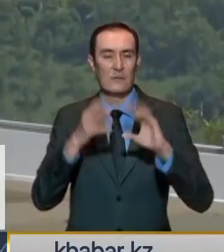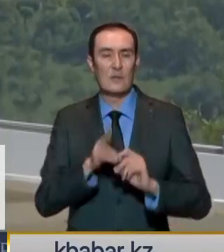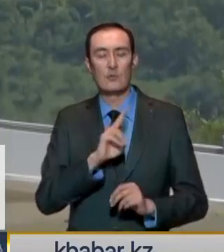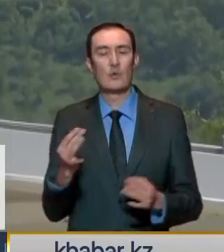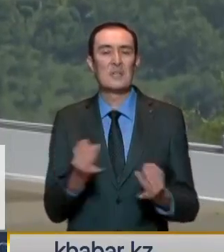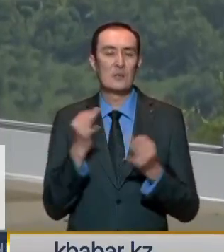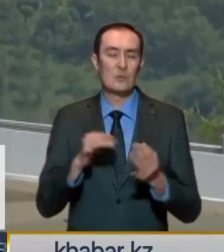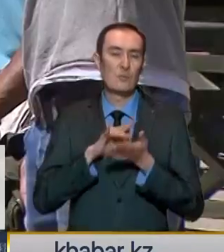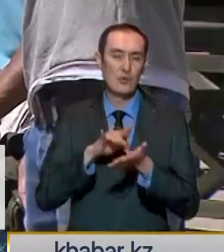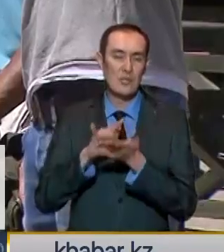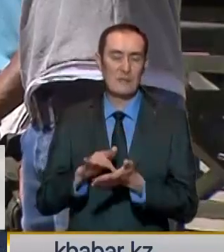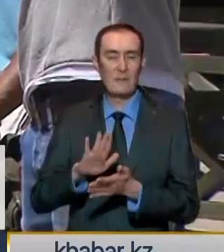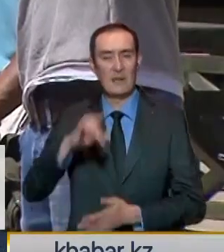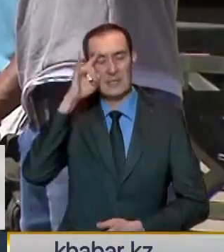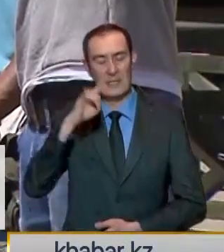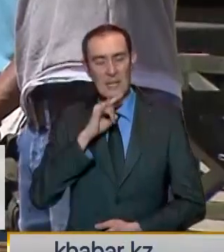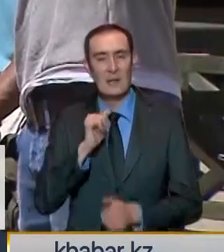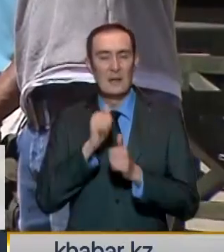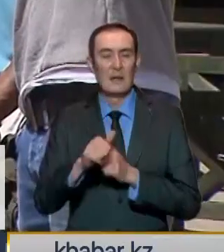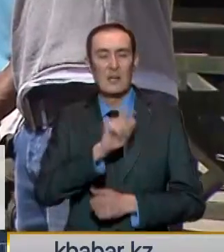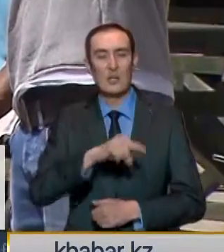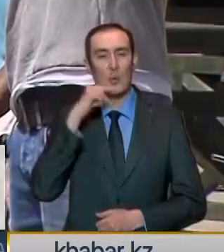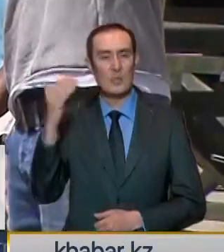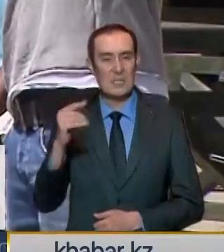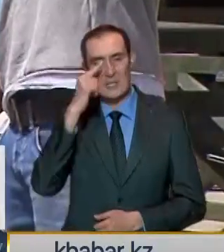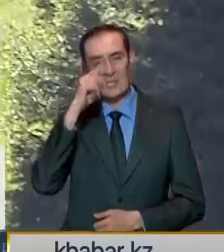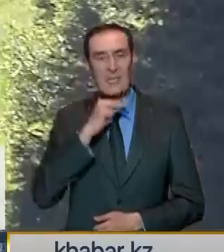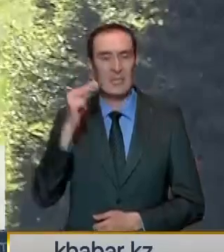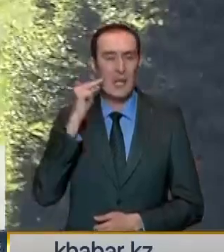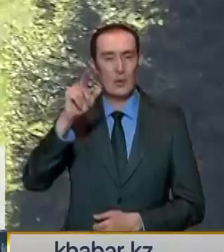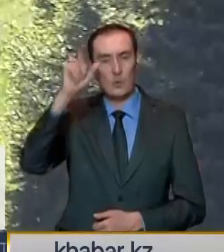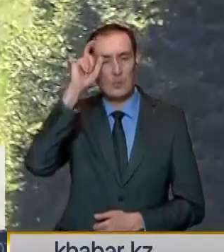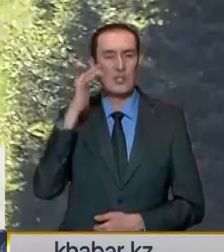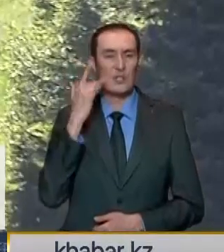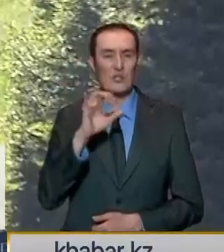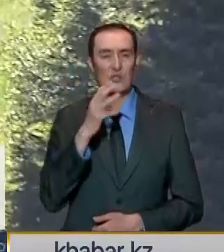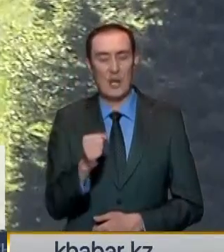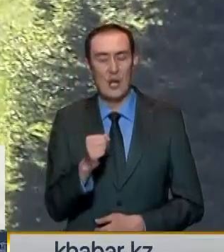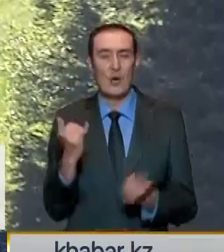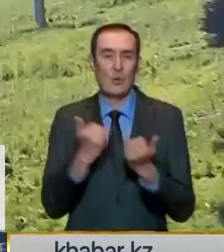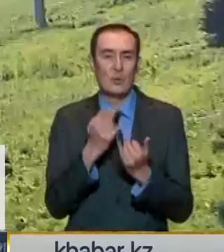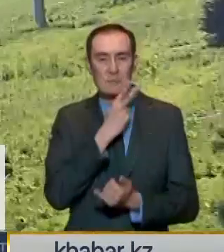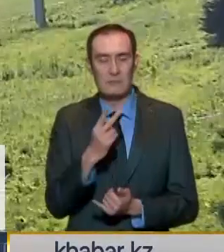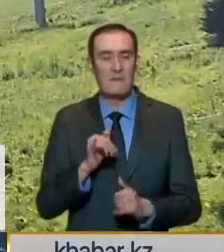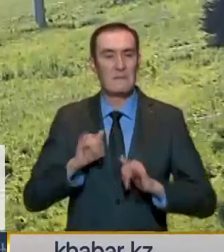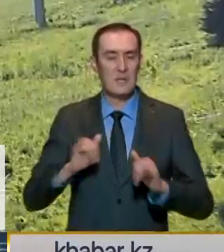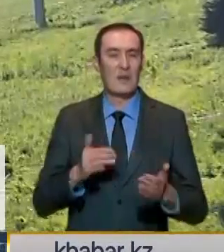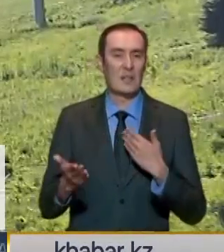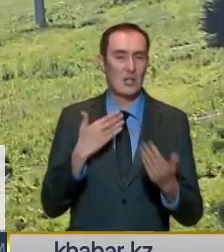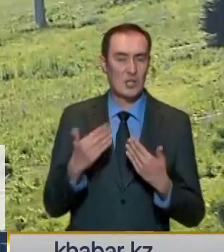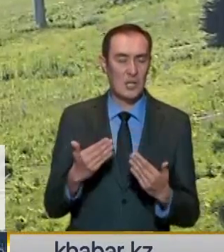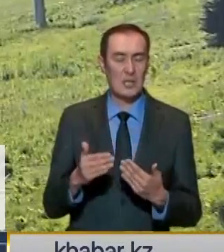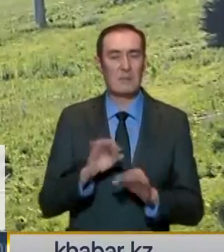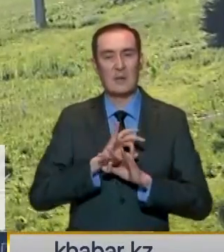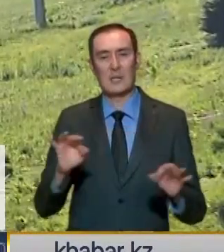кто интересуется путешествиями по Казахстану, лидируют граждане России, Индии, Китая, Турции и США. Гости мегаполиса отмечают вежливое отношение алматинцев